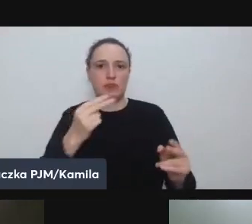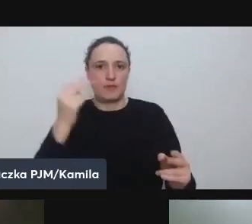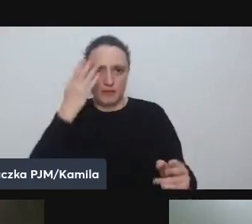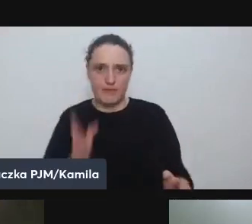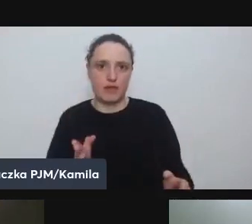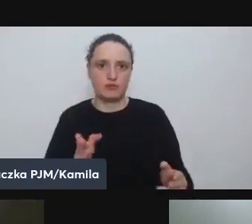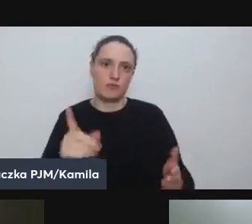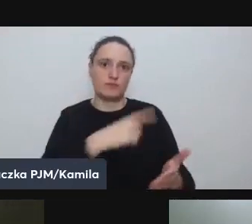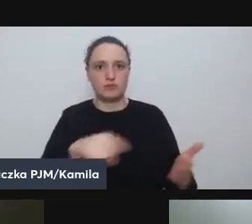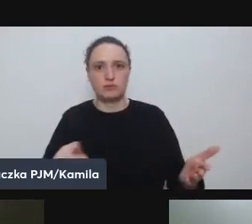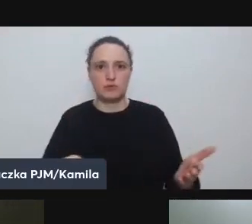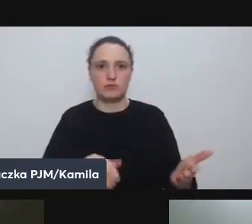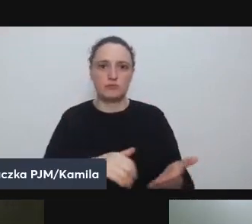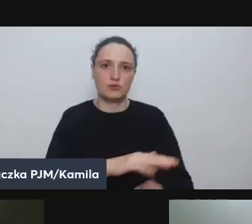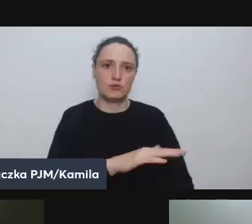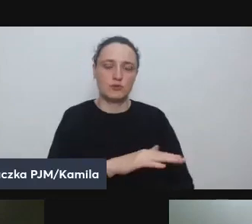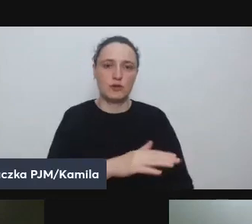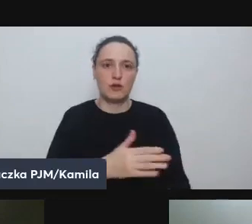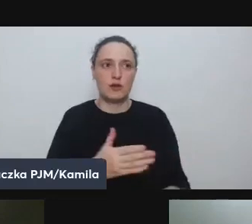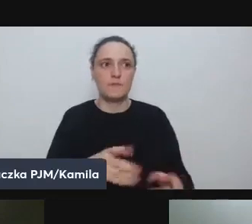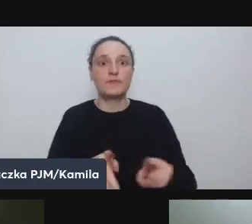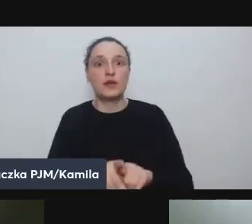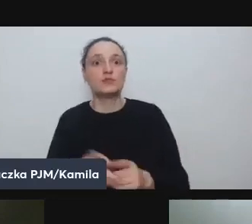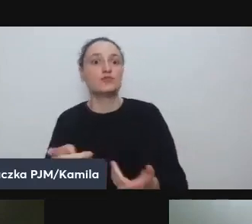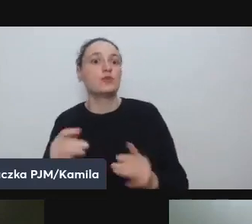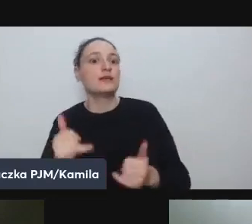jeszcze inne o profilaktyce